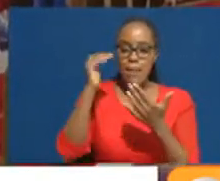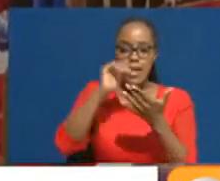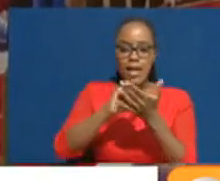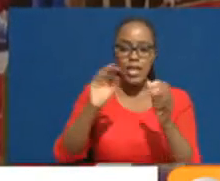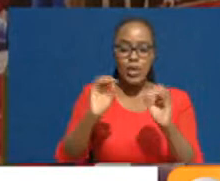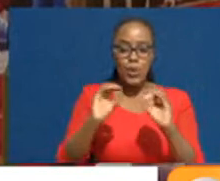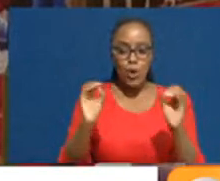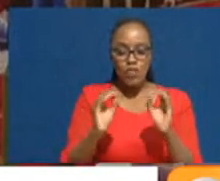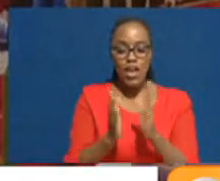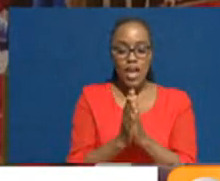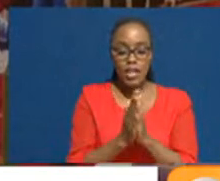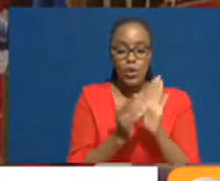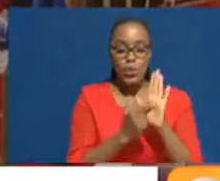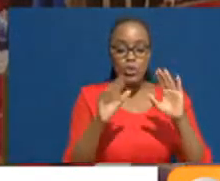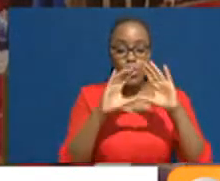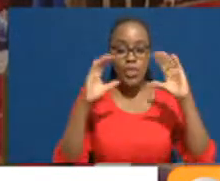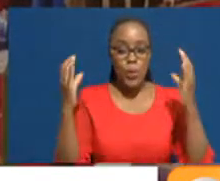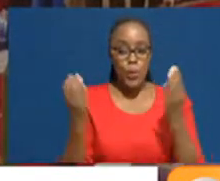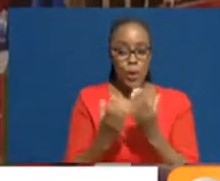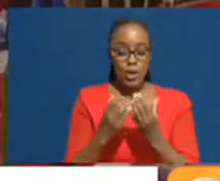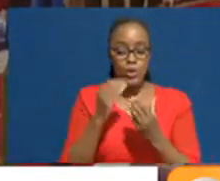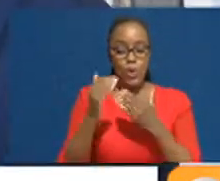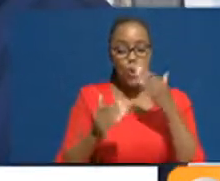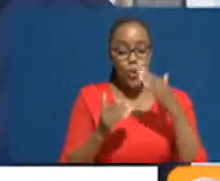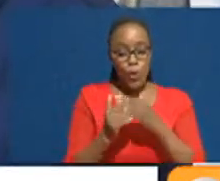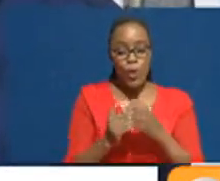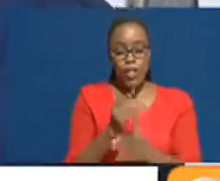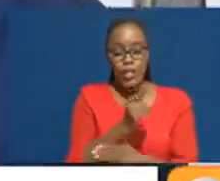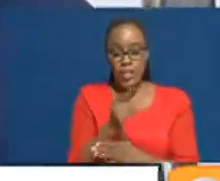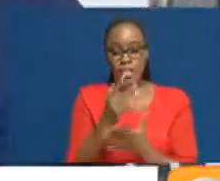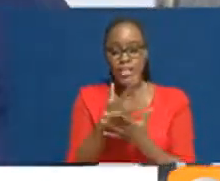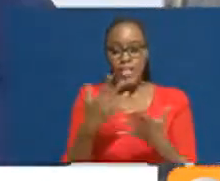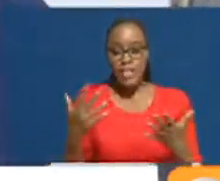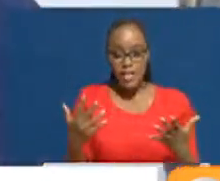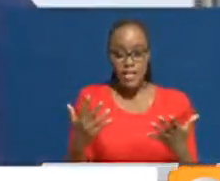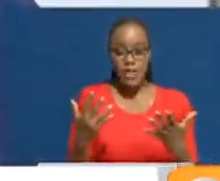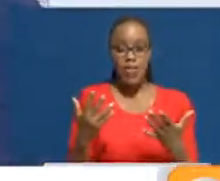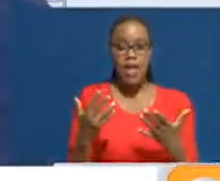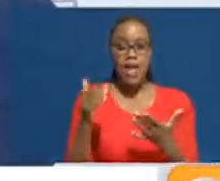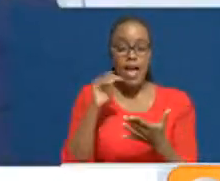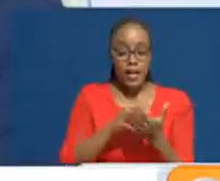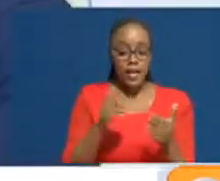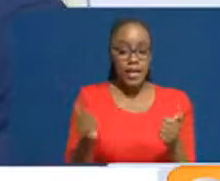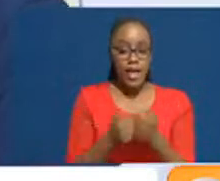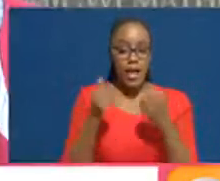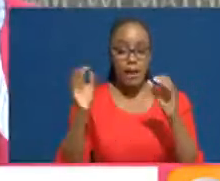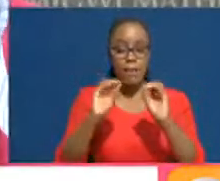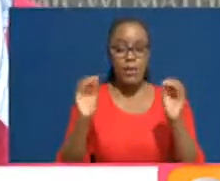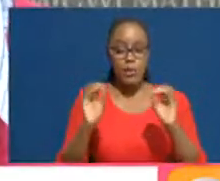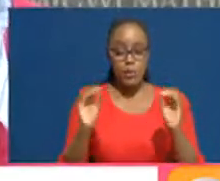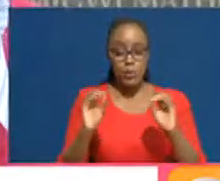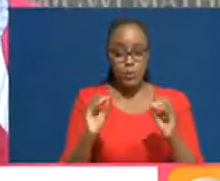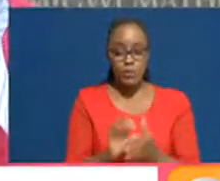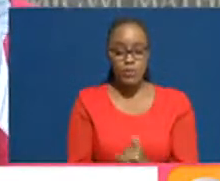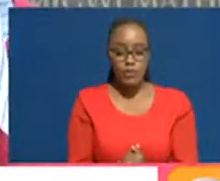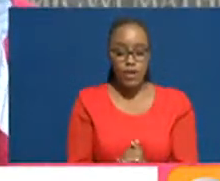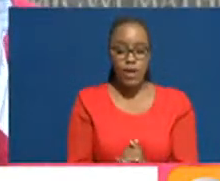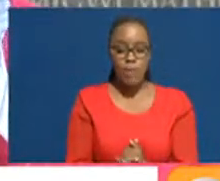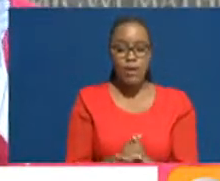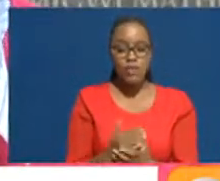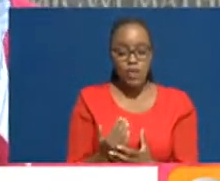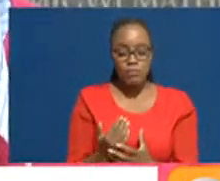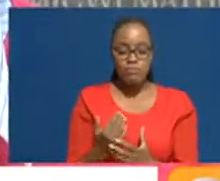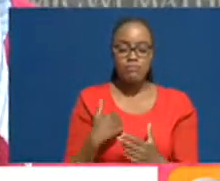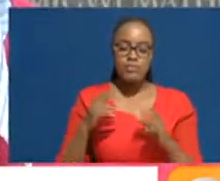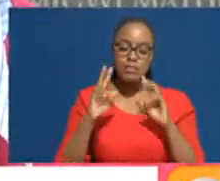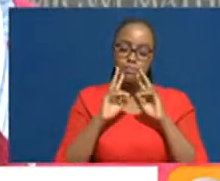Na tunaonyesha ulimwengu mzima kwamba mambo kama haya yasije yakatokea tena. Cha muhimu kabisa,